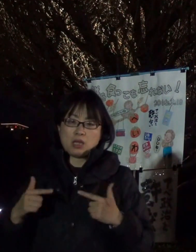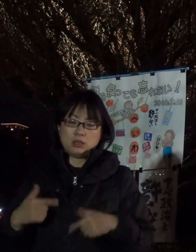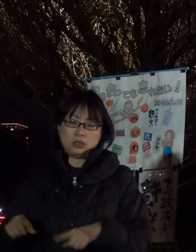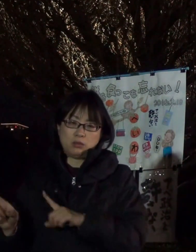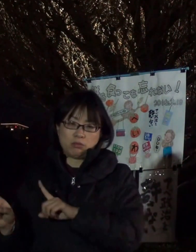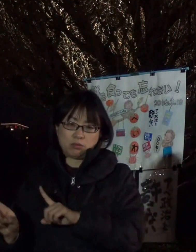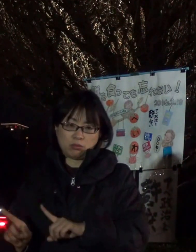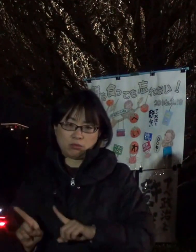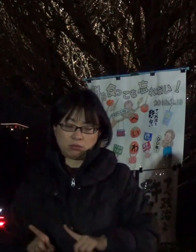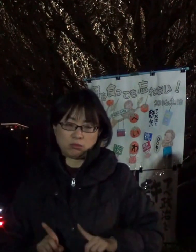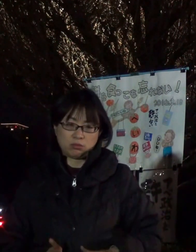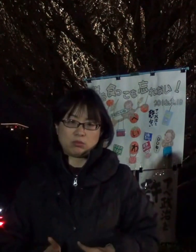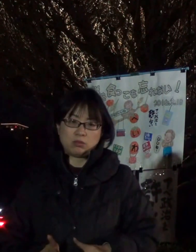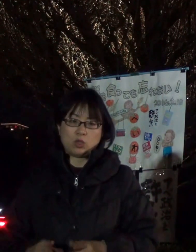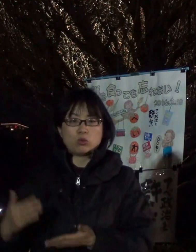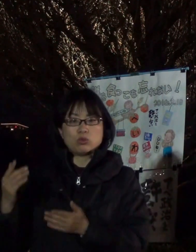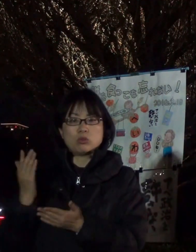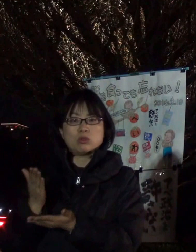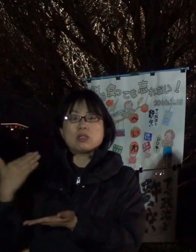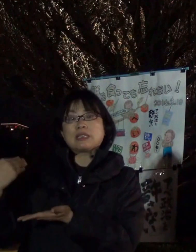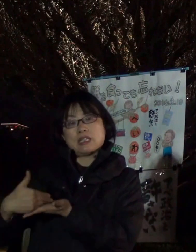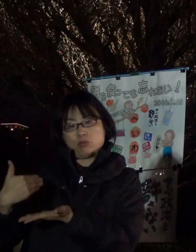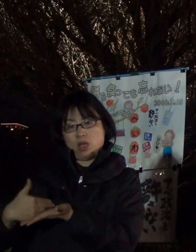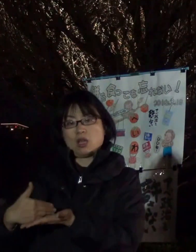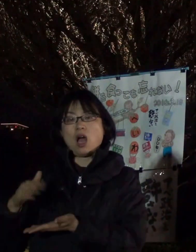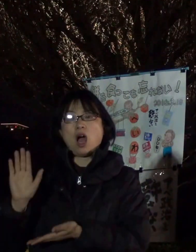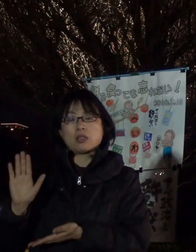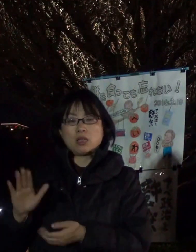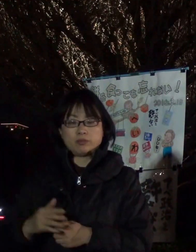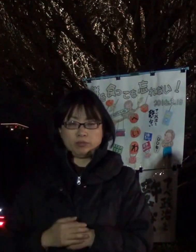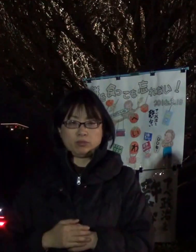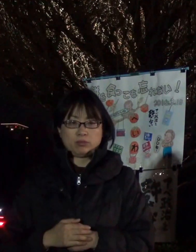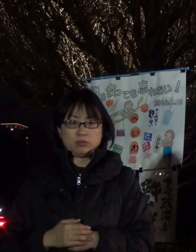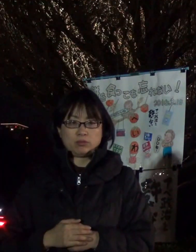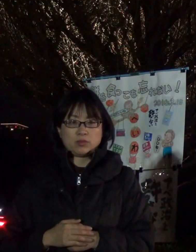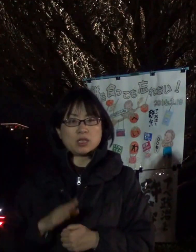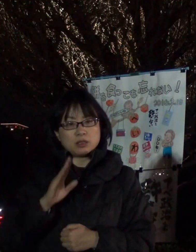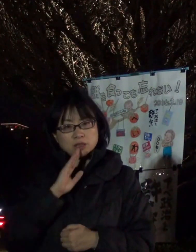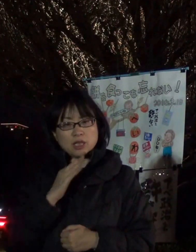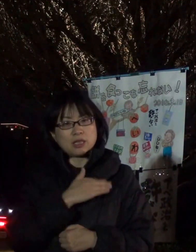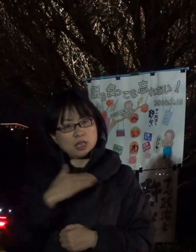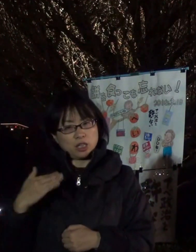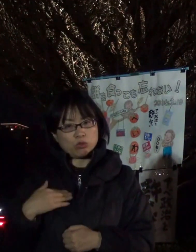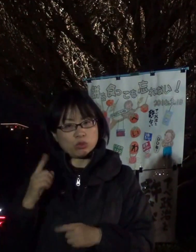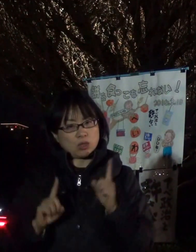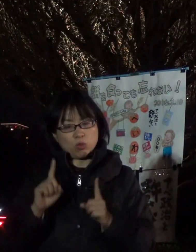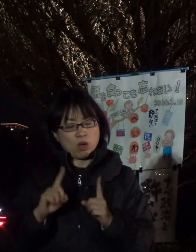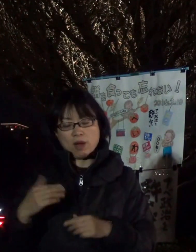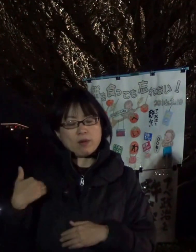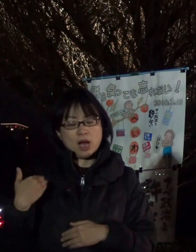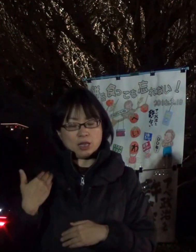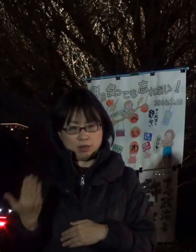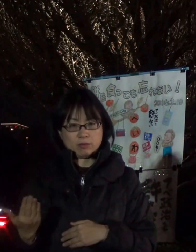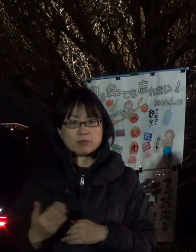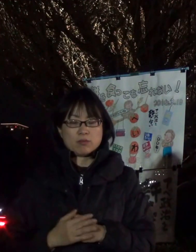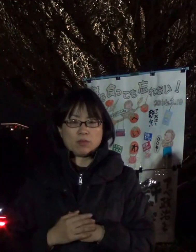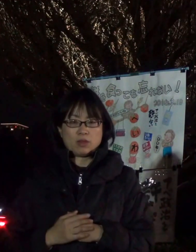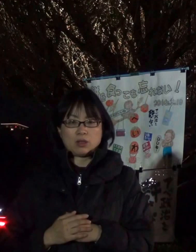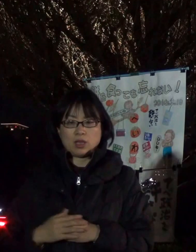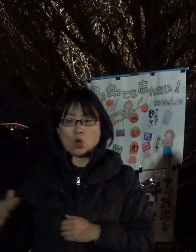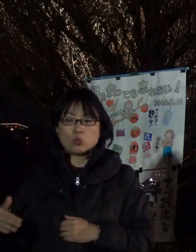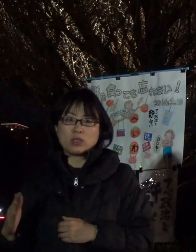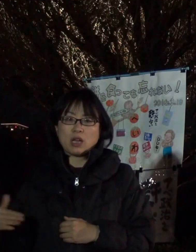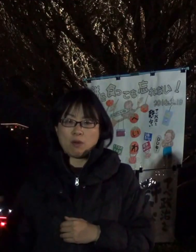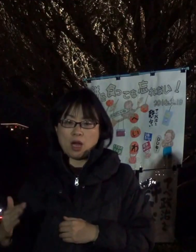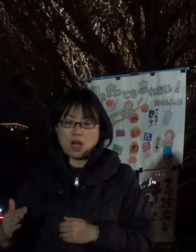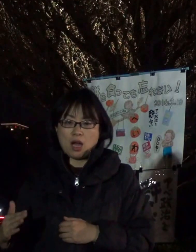で、ただしそれが本当に凍るかどうかってのはまだ分かりません。で、その後海側から凍結をさせて山側に関し